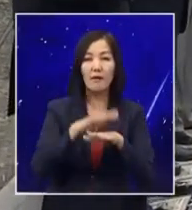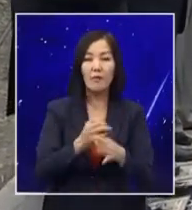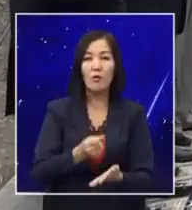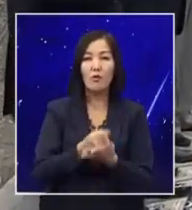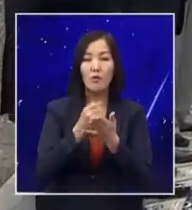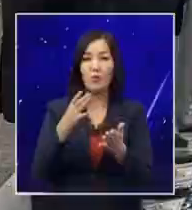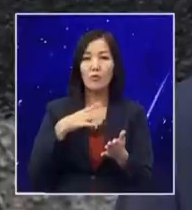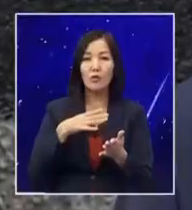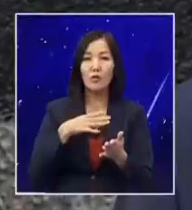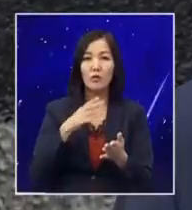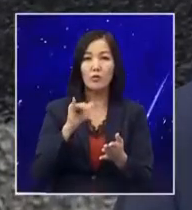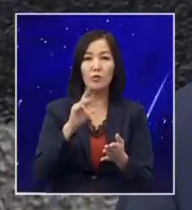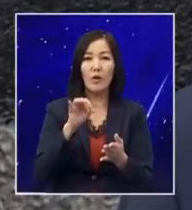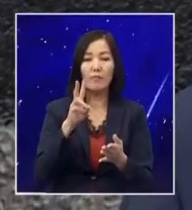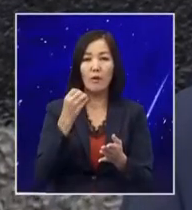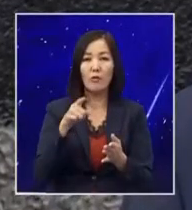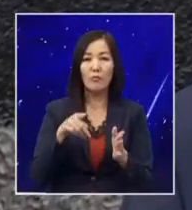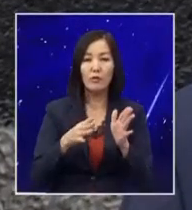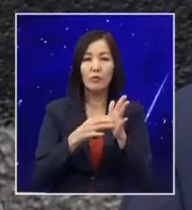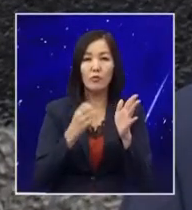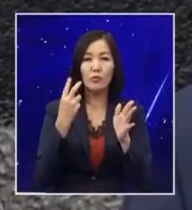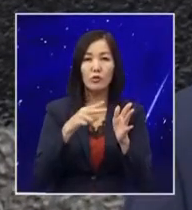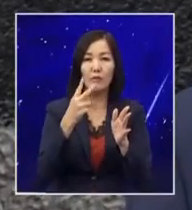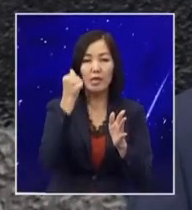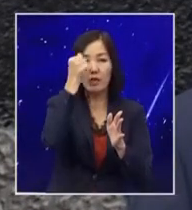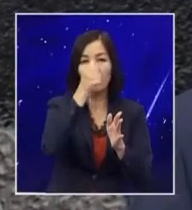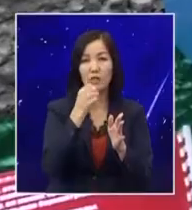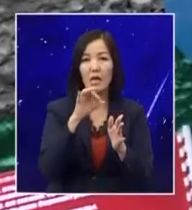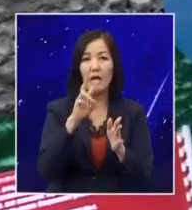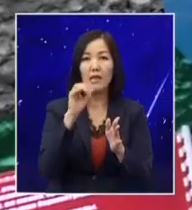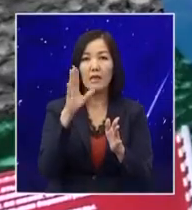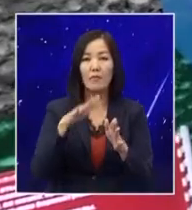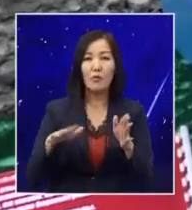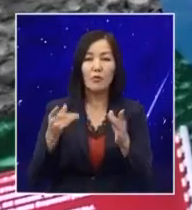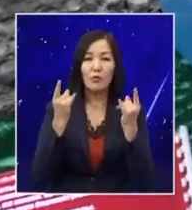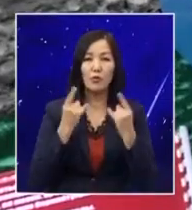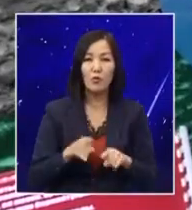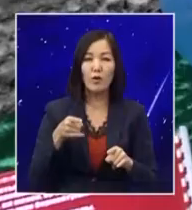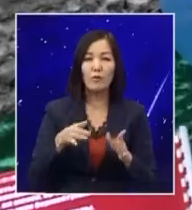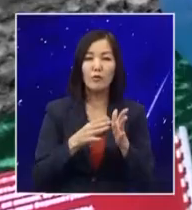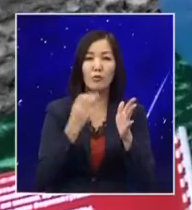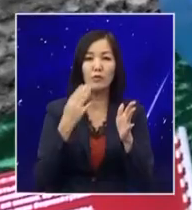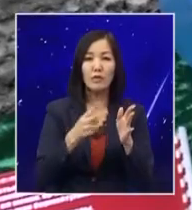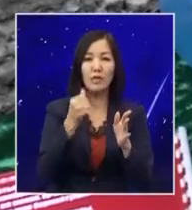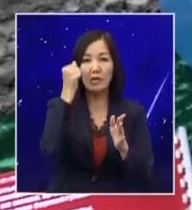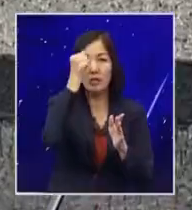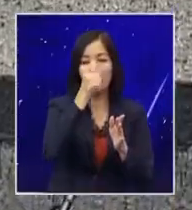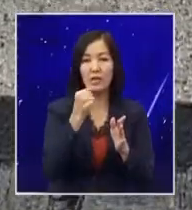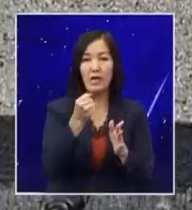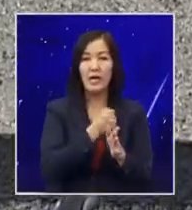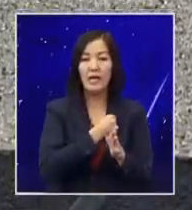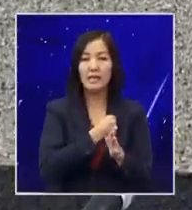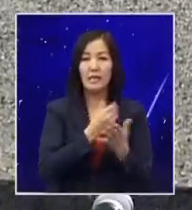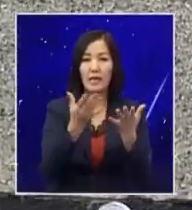отыр. Нәукен Суанбайұлы 1922 жылы Алтынемел өңірінде туған. Ол 1942 жылы әскер қатарына